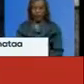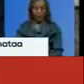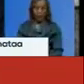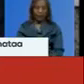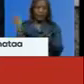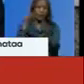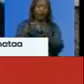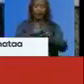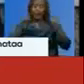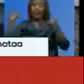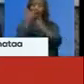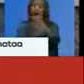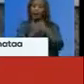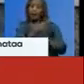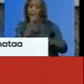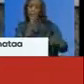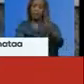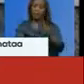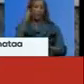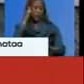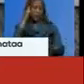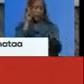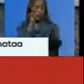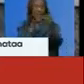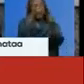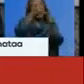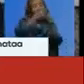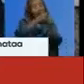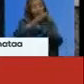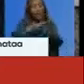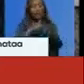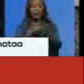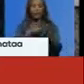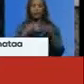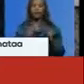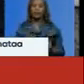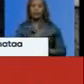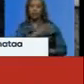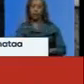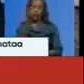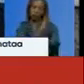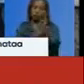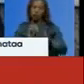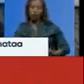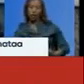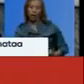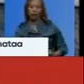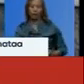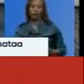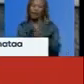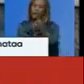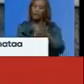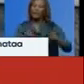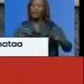እንደ ትልቅ ሀገርና ሕዝብ ከምናስበው የስኬት ጫፍ ላይ ለመድረስ የምንችለውና ችግሮቻችንን